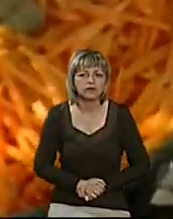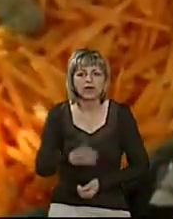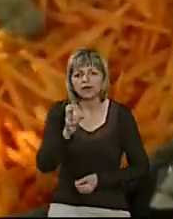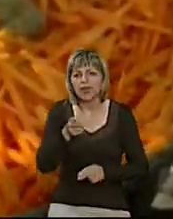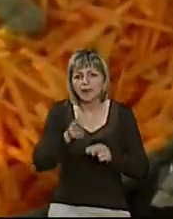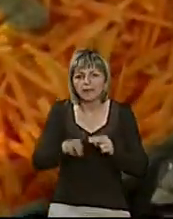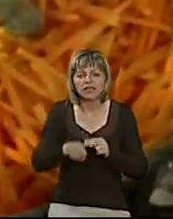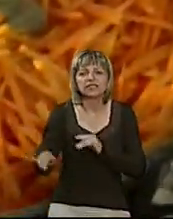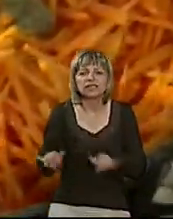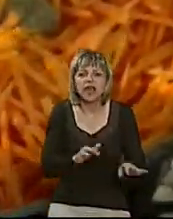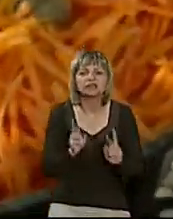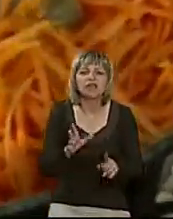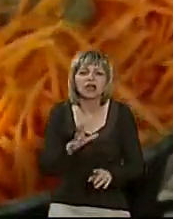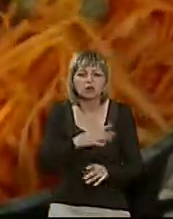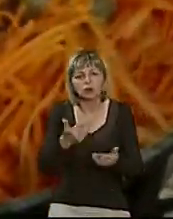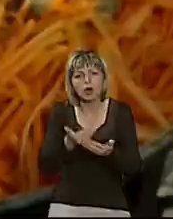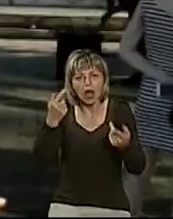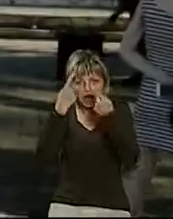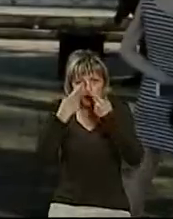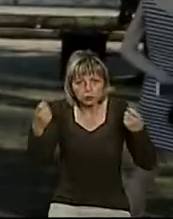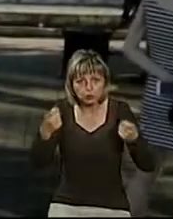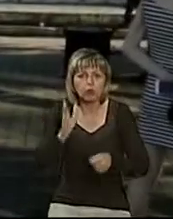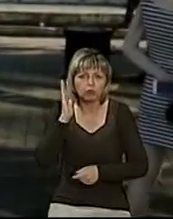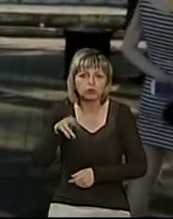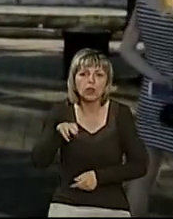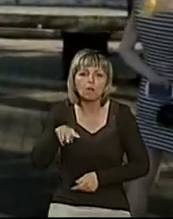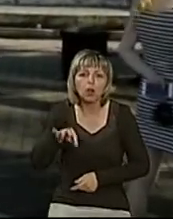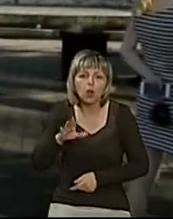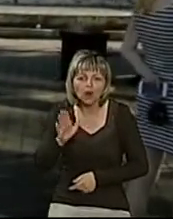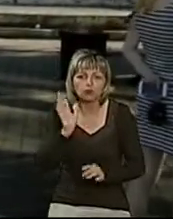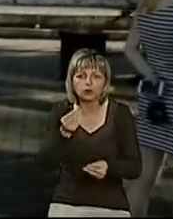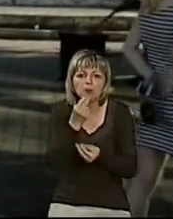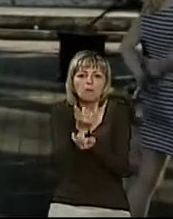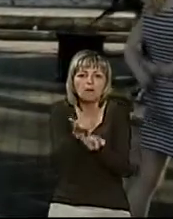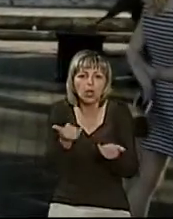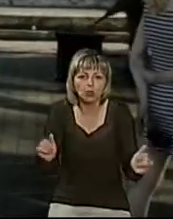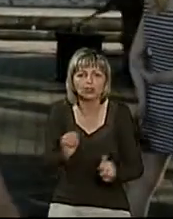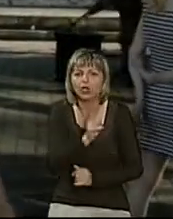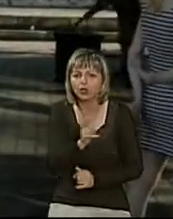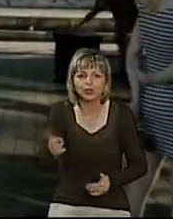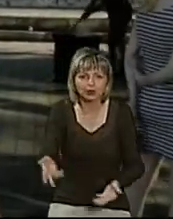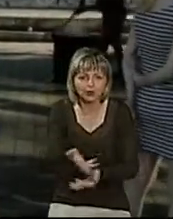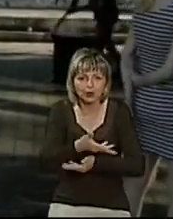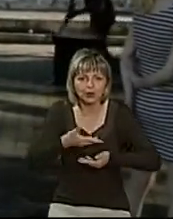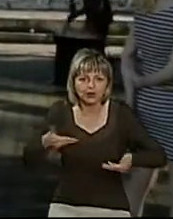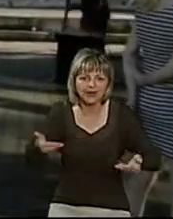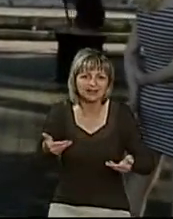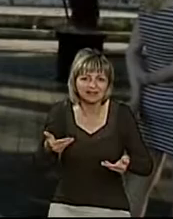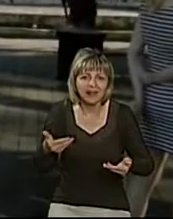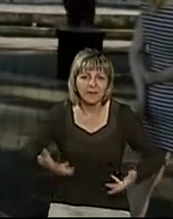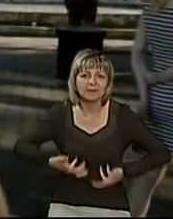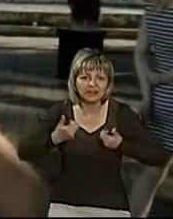Наприкінці акції, як і було анонсовано, буде плов. Будемо приглашати всіх тих, хто нас і звісно, і пересічних